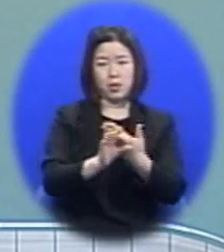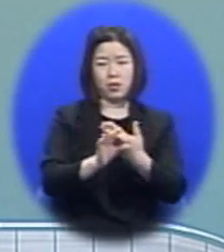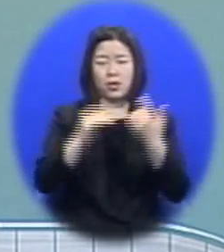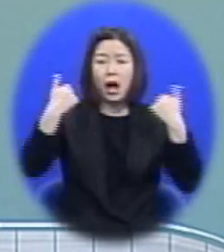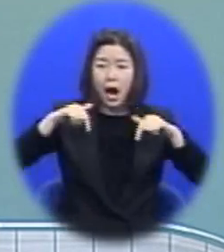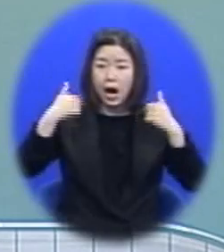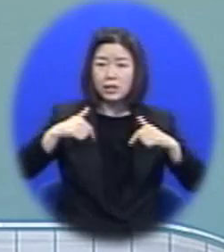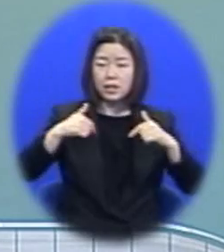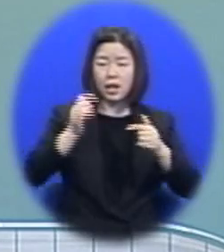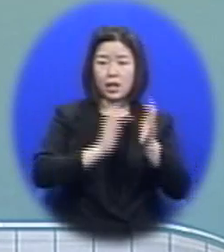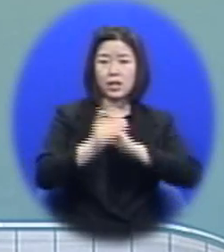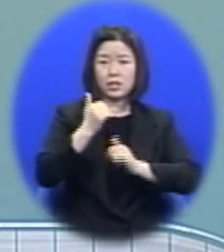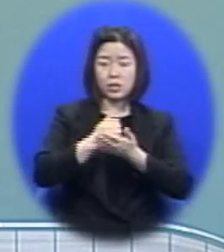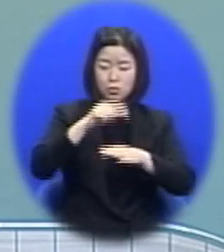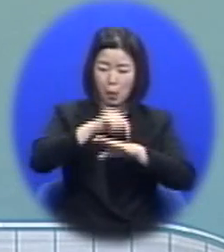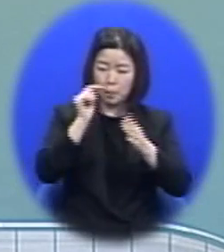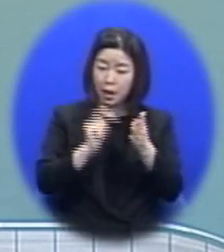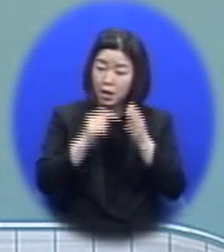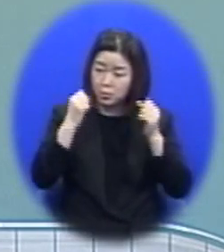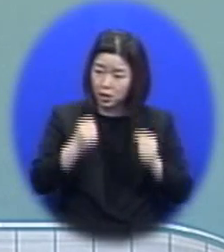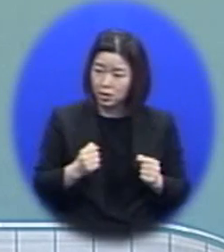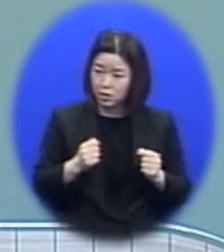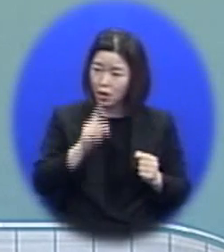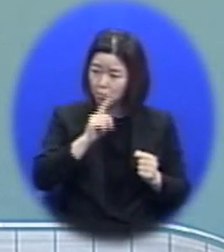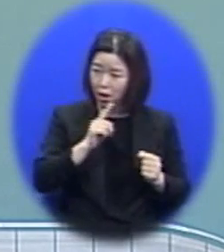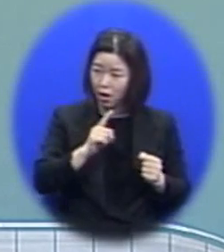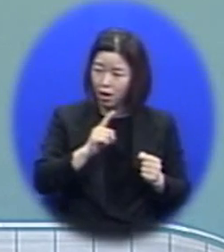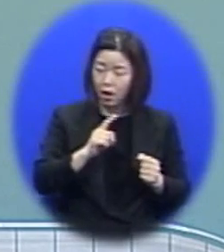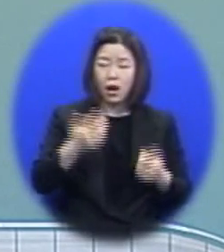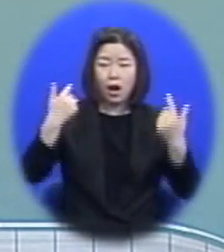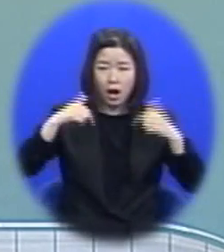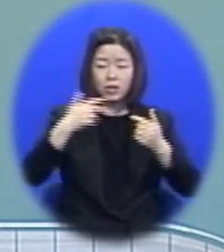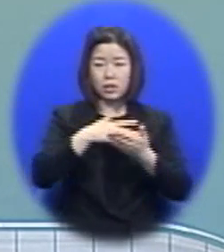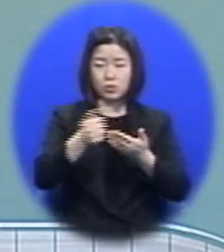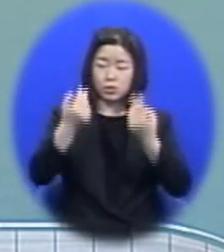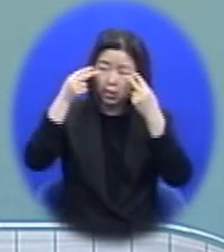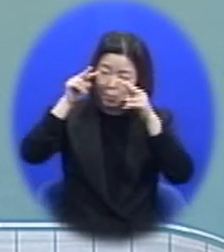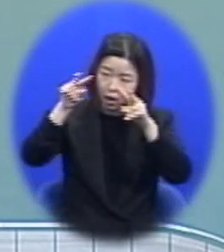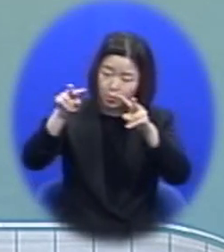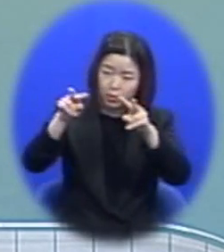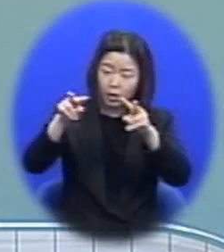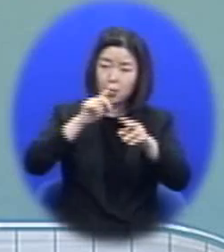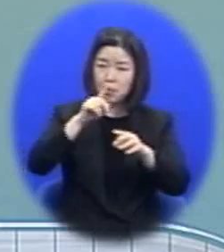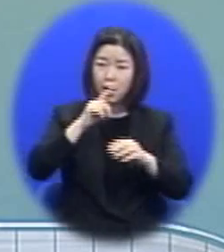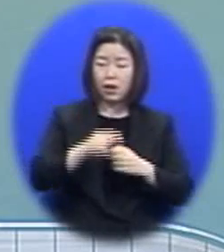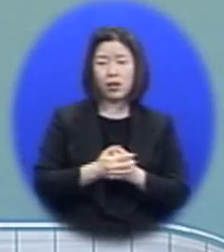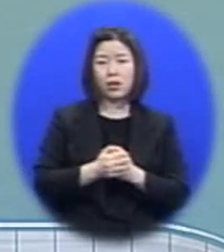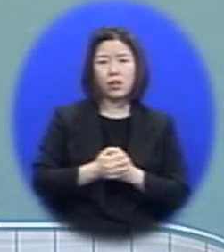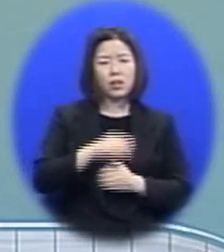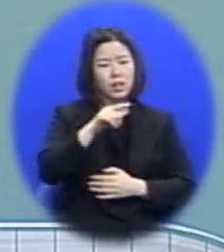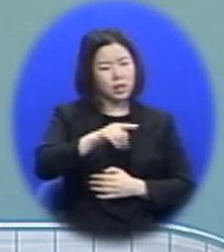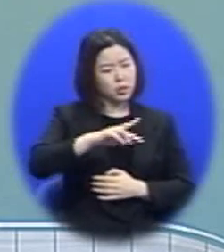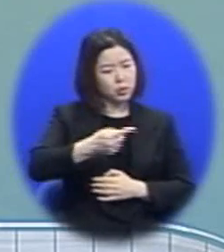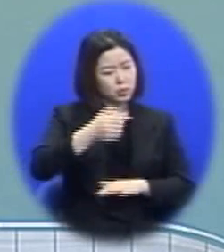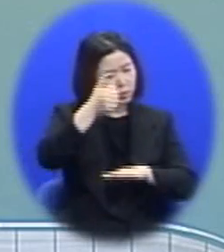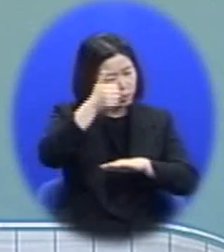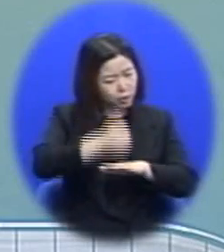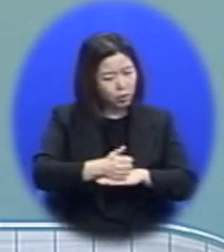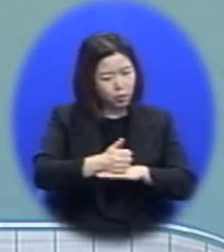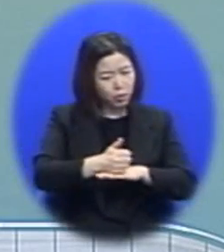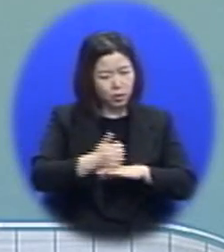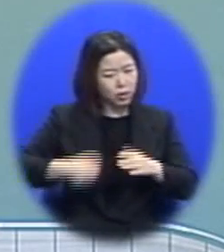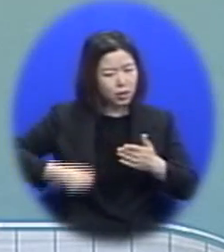항상 예수님의 마음이 계시다고 그러는데 항상 주님을 바라본다 그러는데 이것도 결론을 내릴 수가